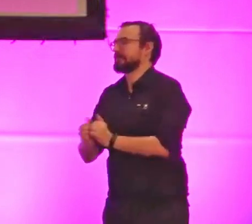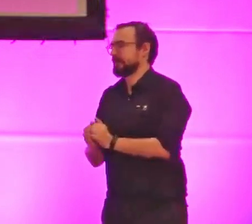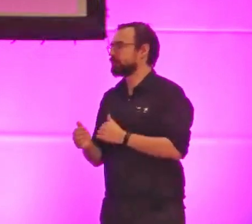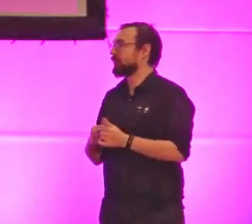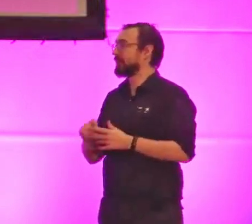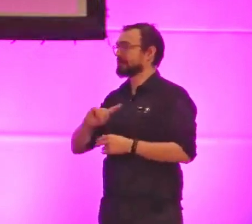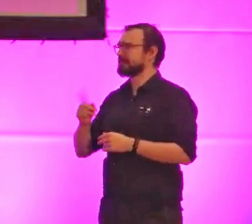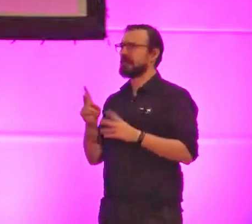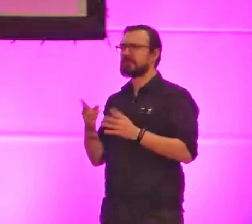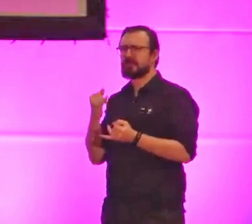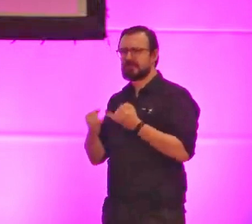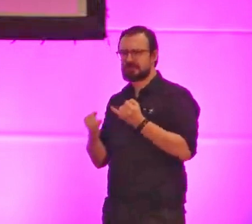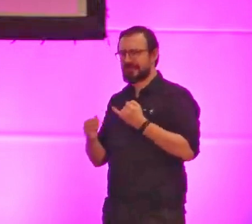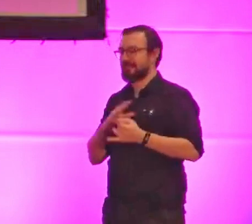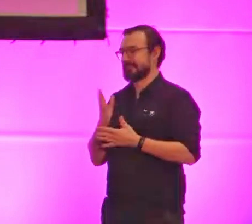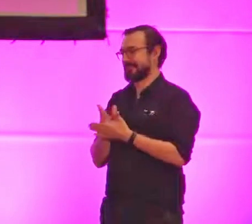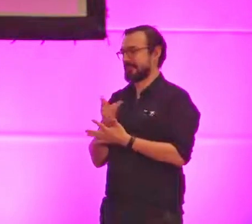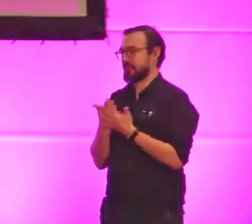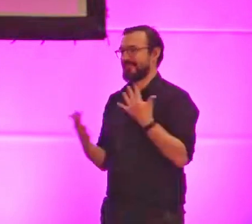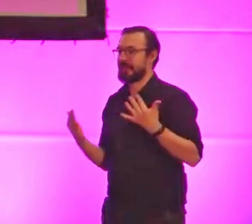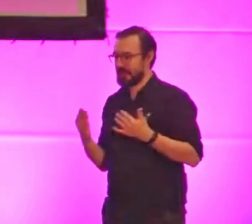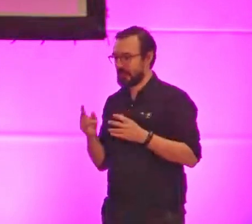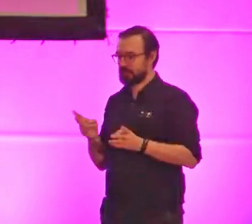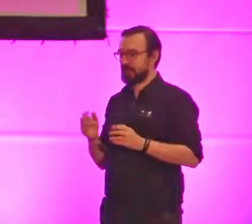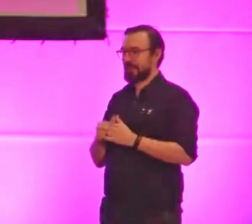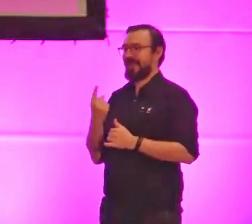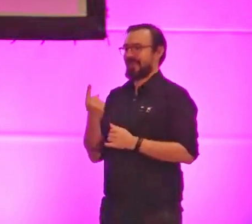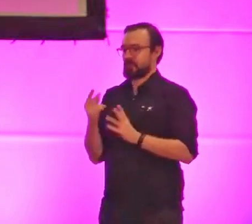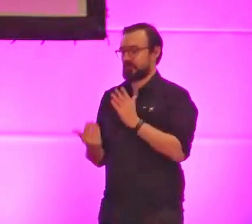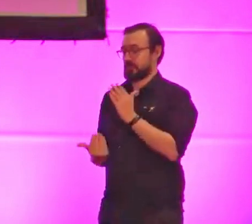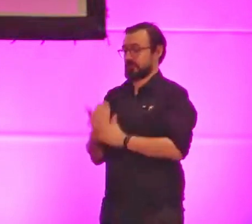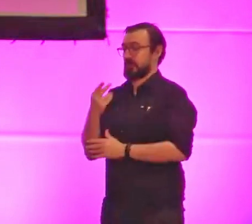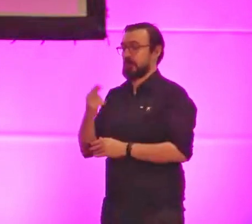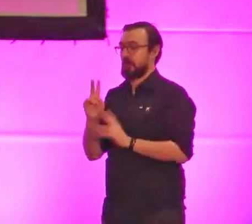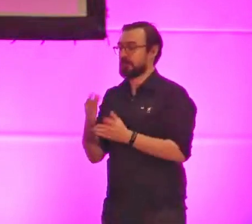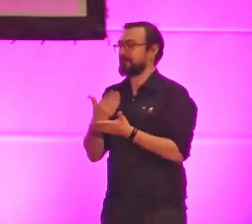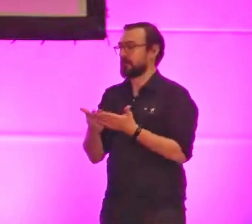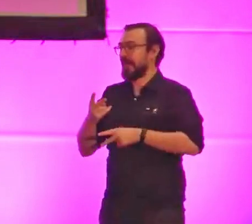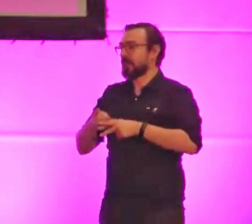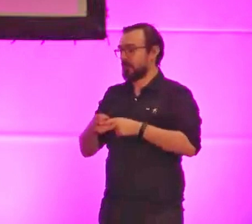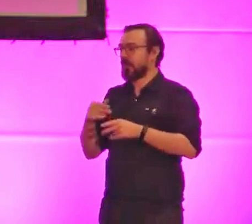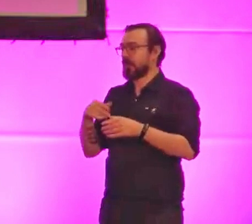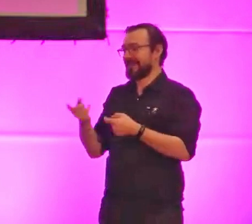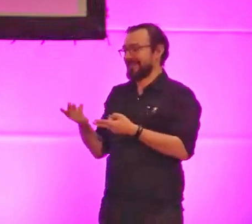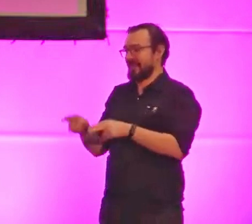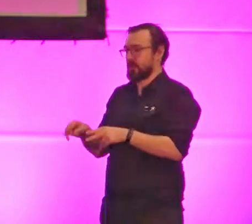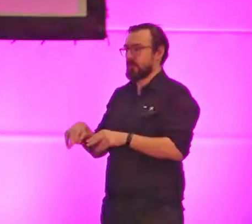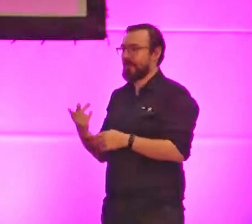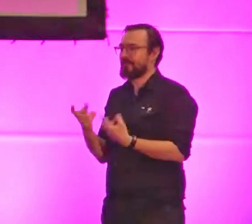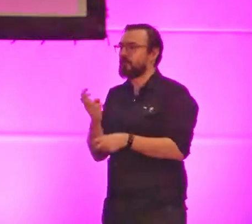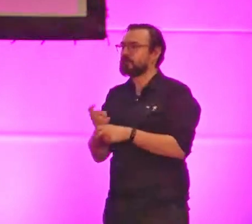Sen den sista, det finns säkert många fler, men en som har kommit upp nu och som fortfarande är aktuell under rättegången nu, det är att